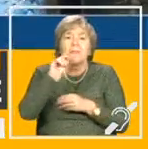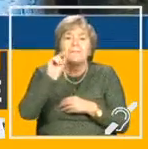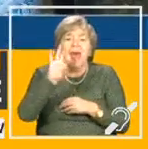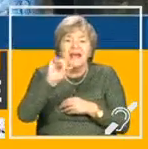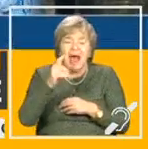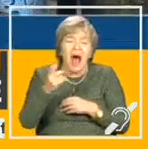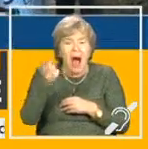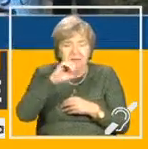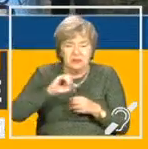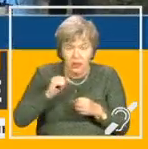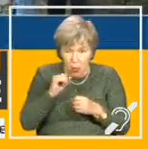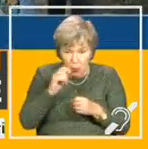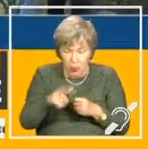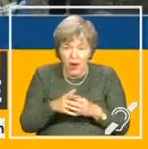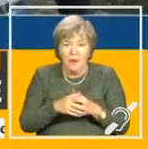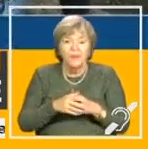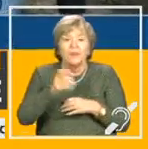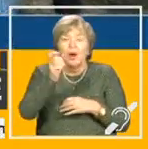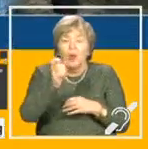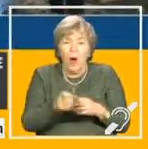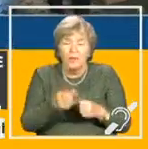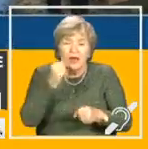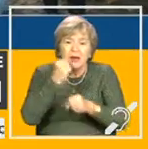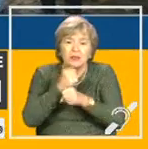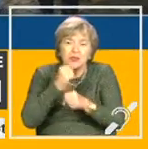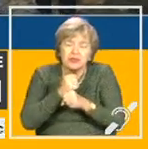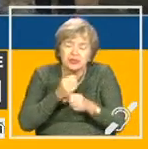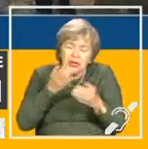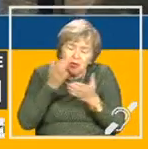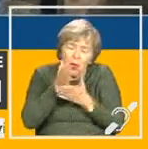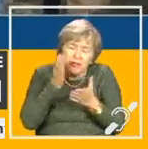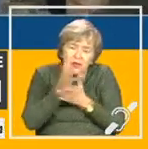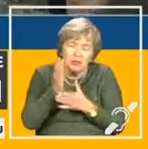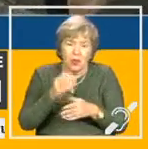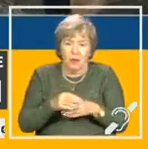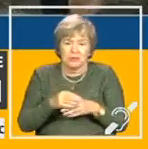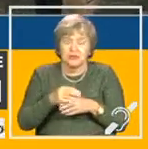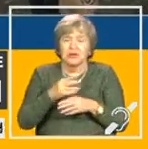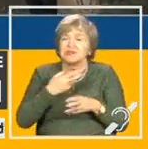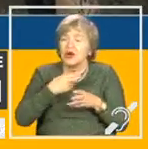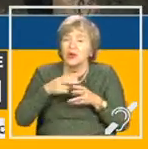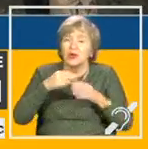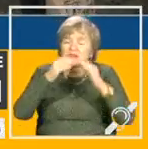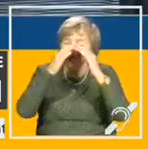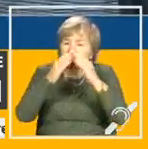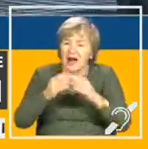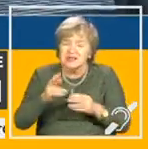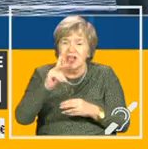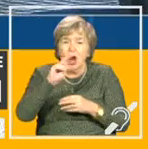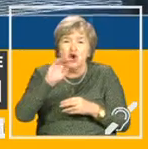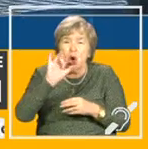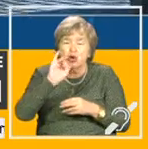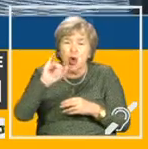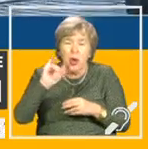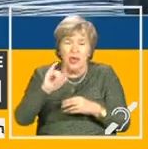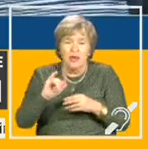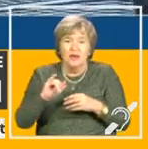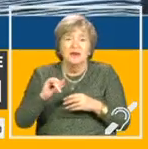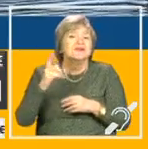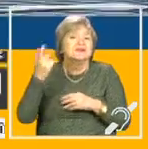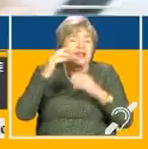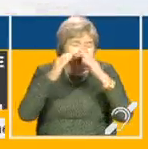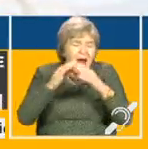astăzi și în Pechea, oamenii muncesc pe brânci pentru a scoate mâlul, noroiul din case și din